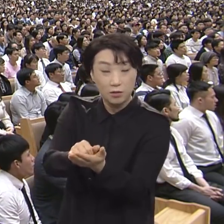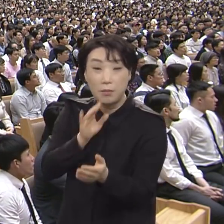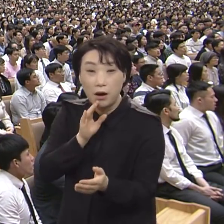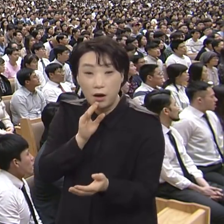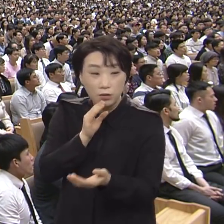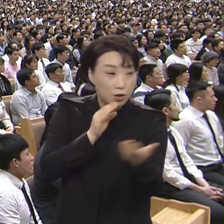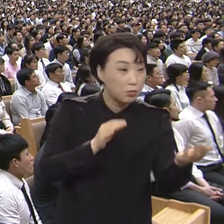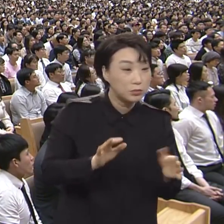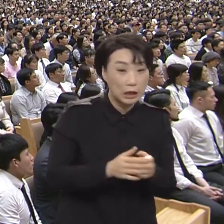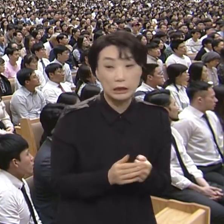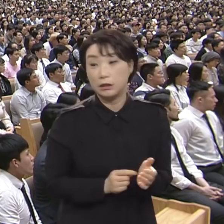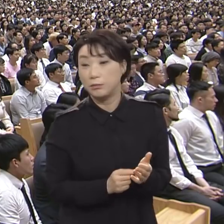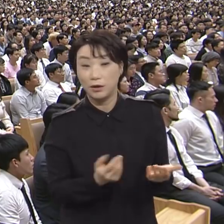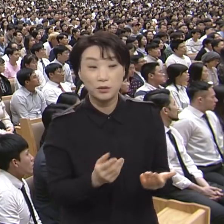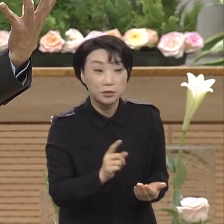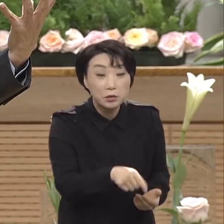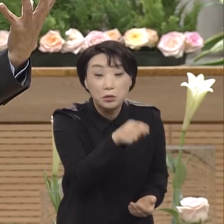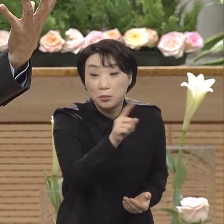우선순위가 뭡니까?